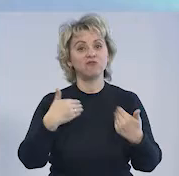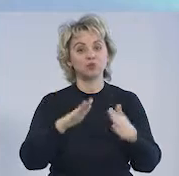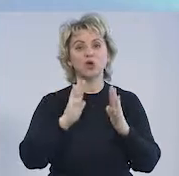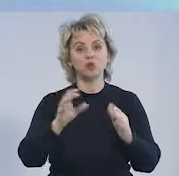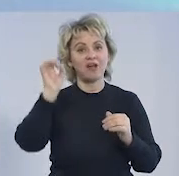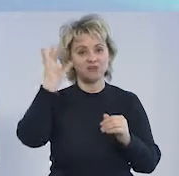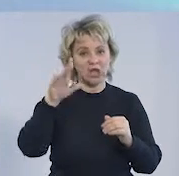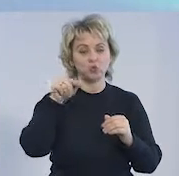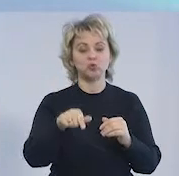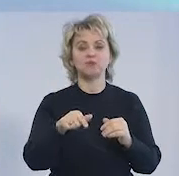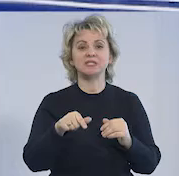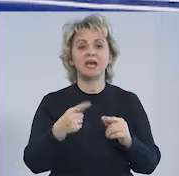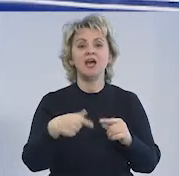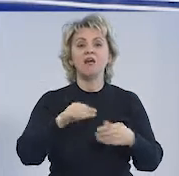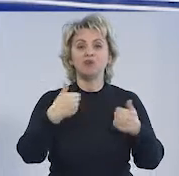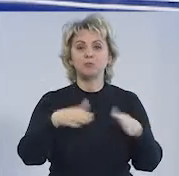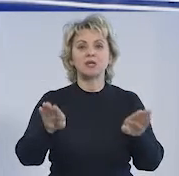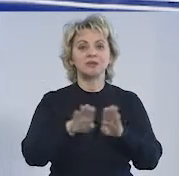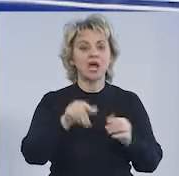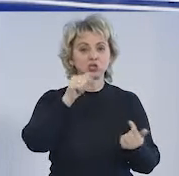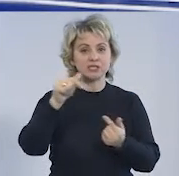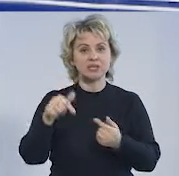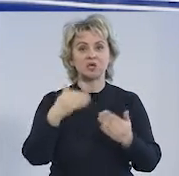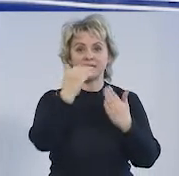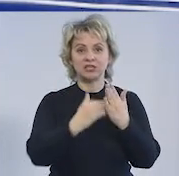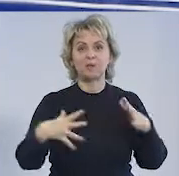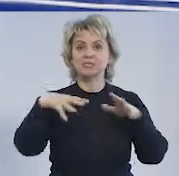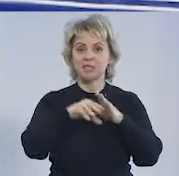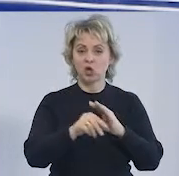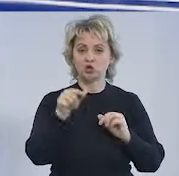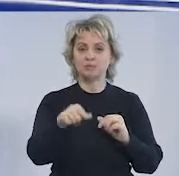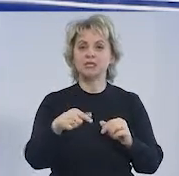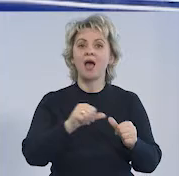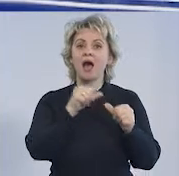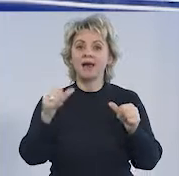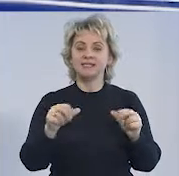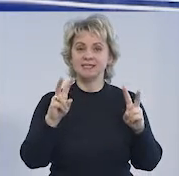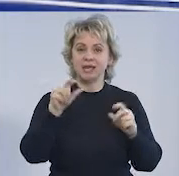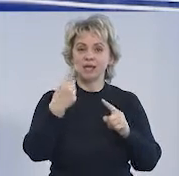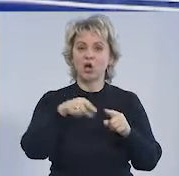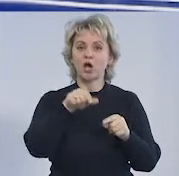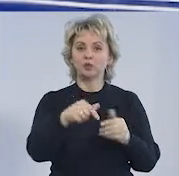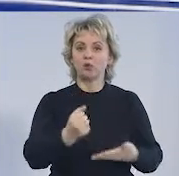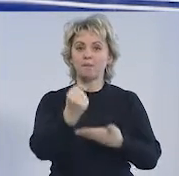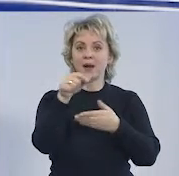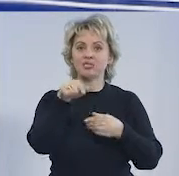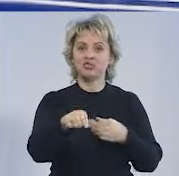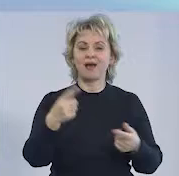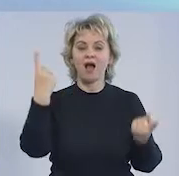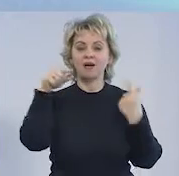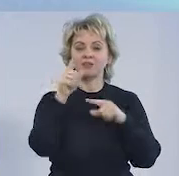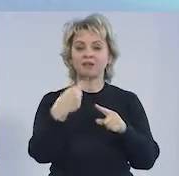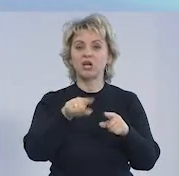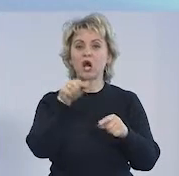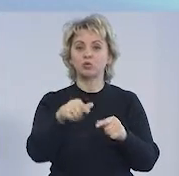только выдающимся выпускникам, которые также соответствуют критериям значимости. И отдельные номинации, которые поддерживают тех